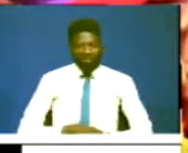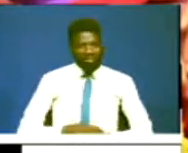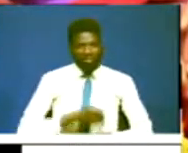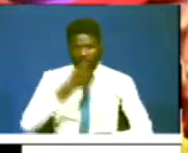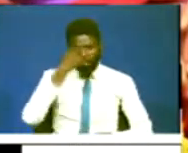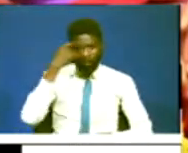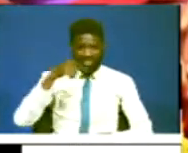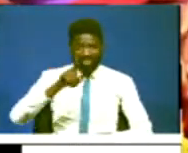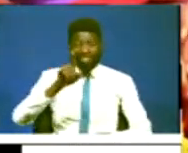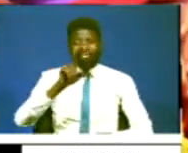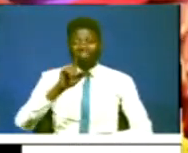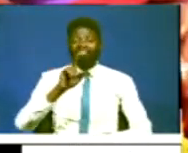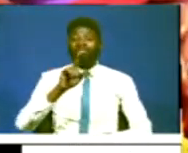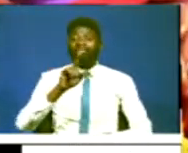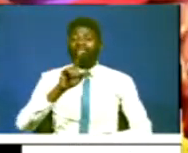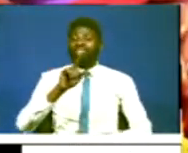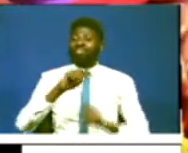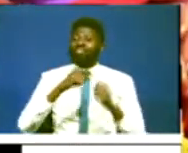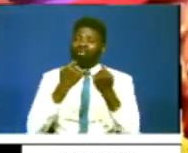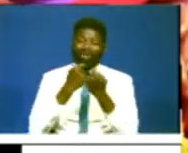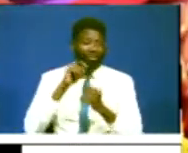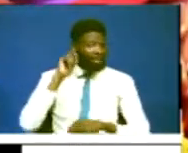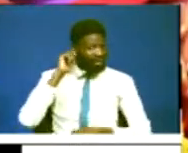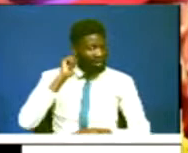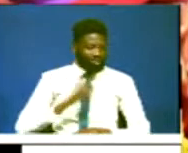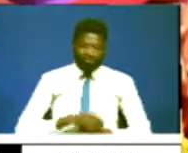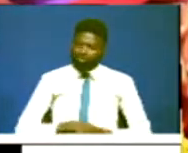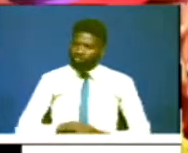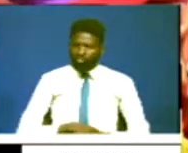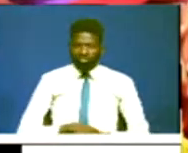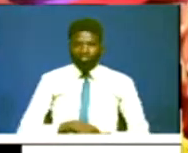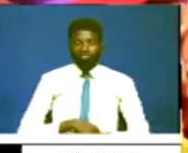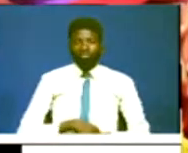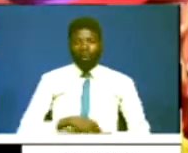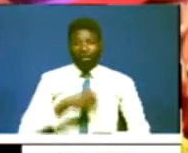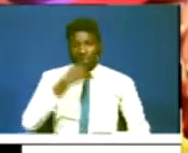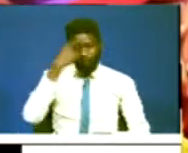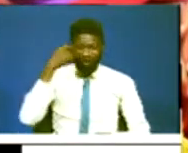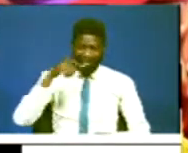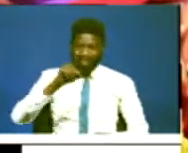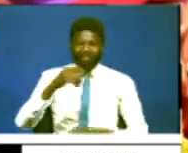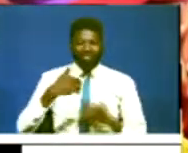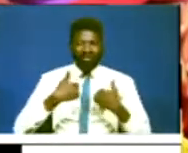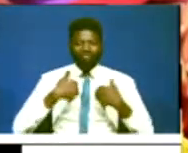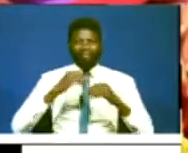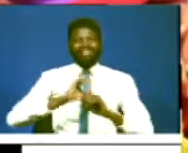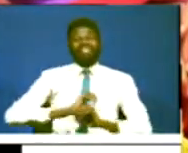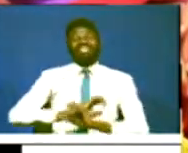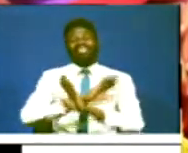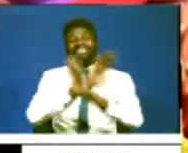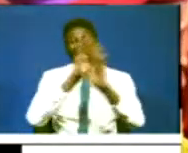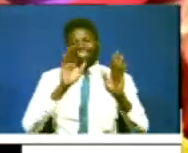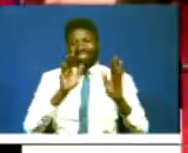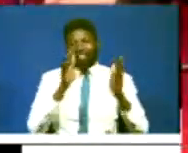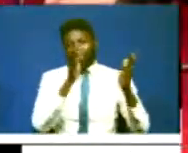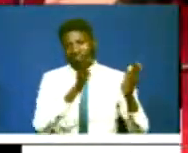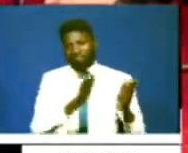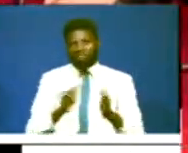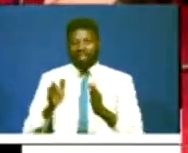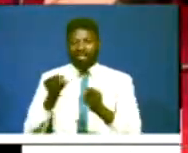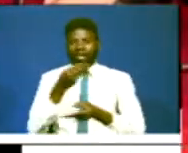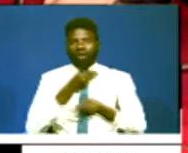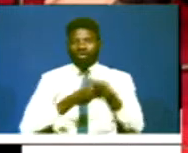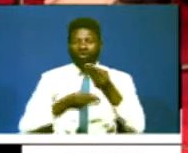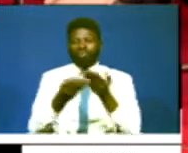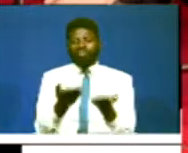but because you have a pragmatic, clear strategy to revive our economy and put money in our pocket. That